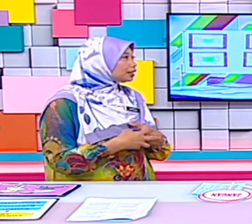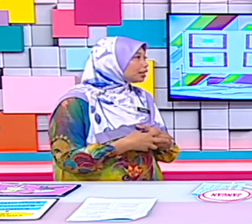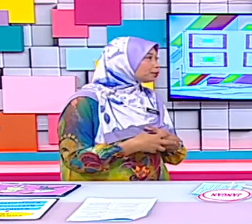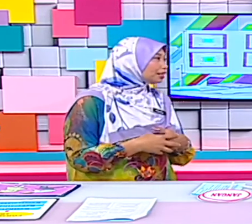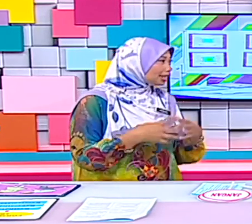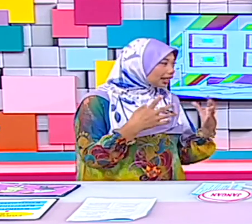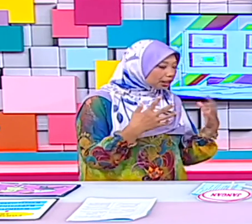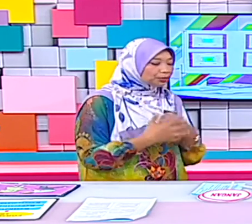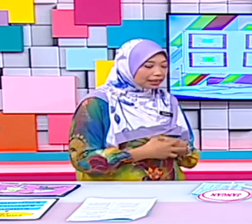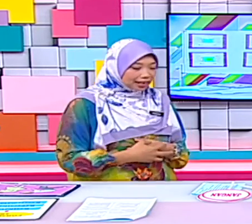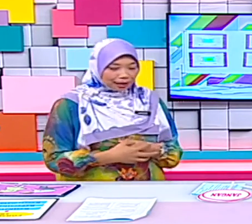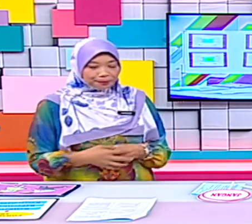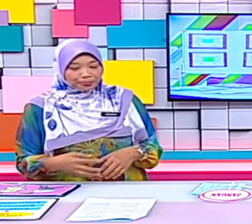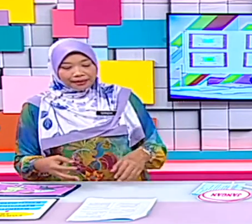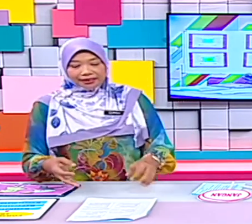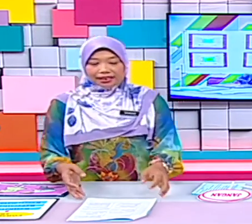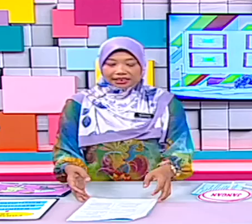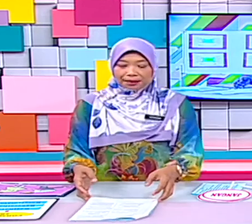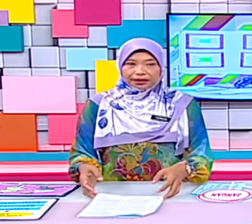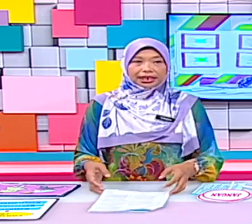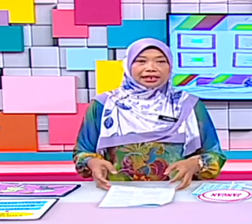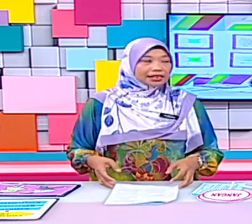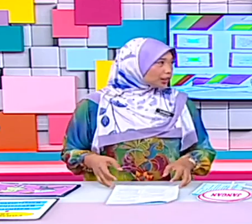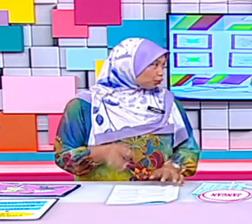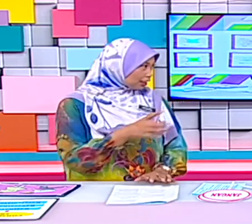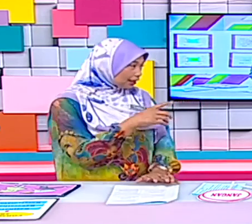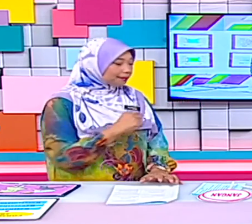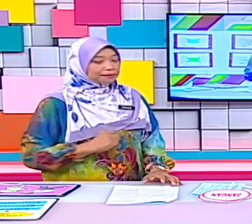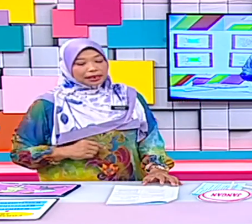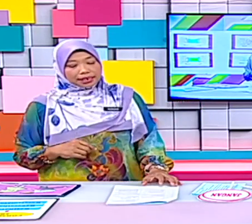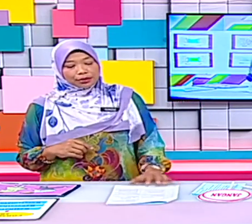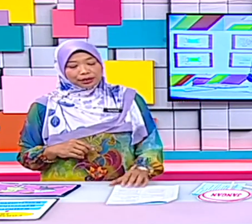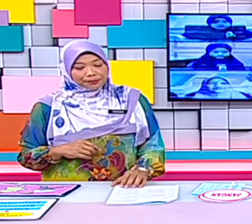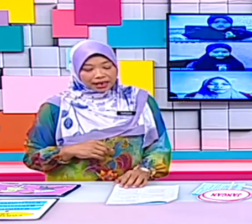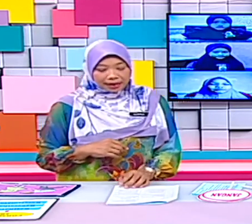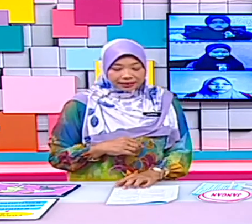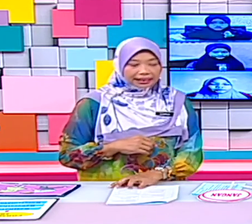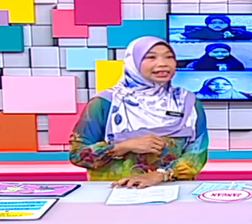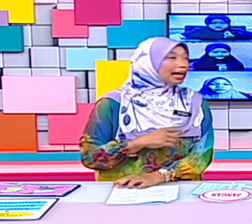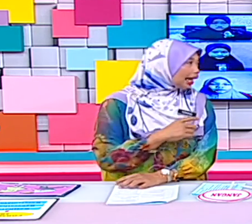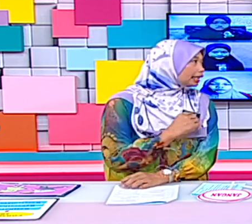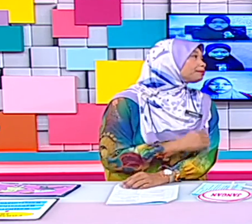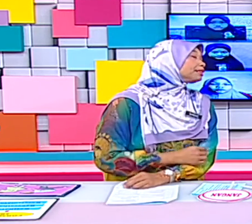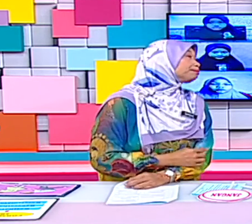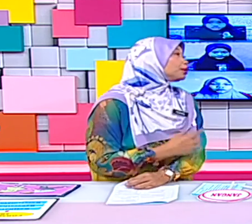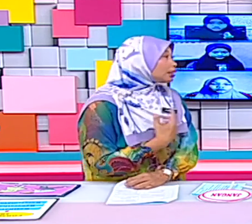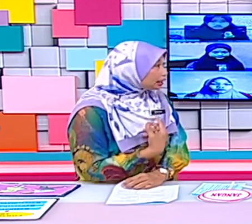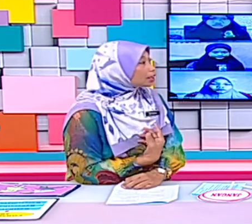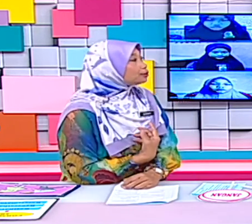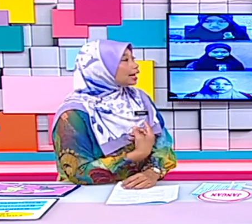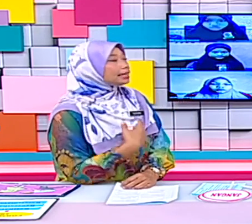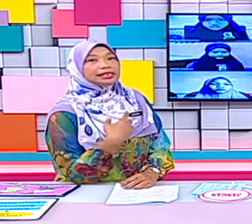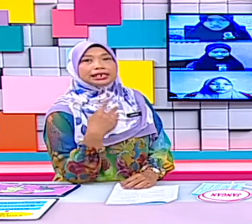melindungi anggota seksual dari sentuhan tidak selamat. Okey. Okay. Seterusnya, cikgu nak bercakap tentang tindakan yang perlu